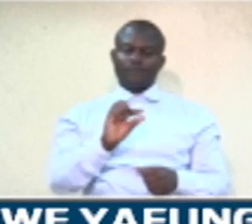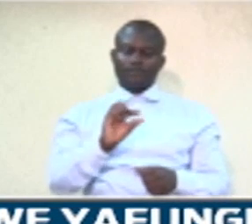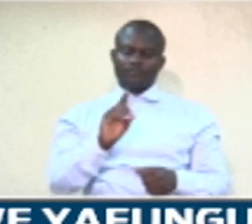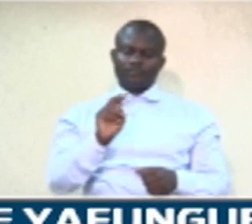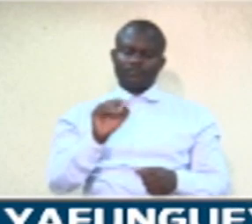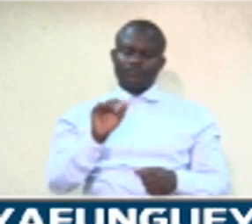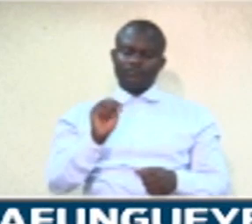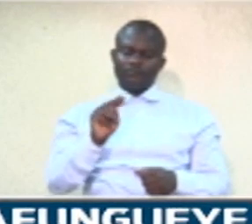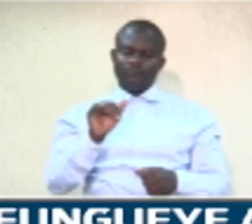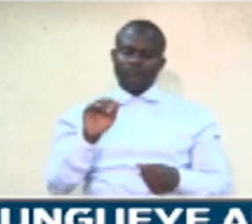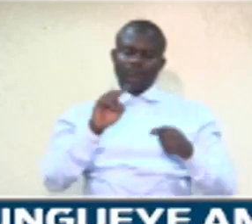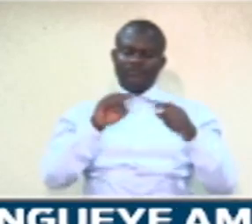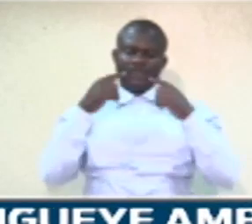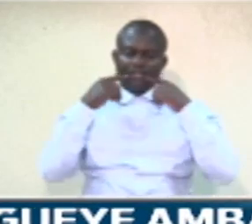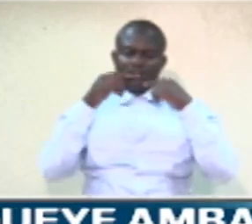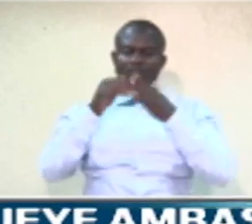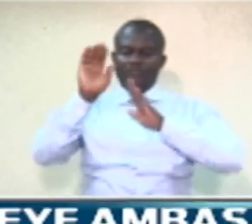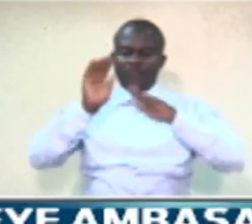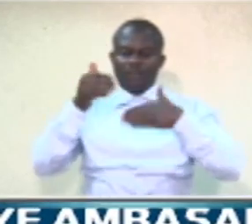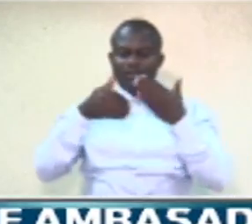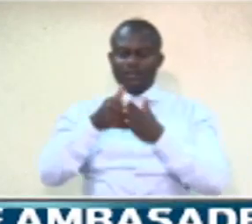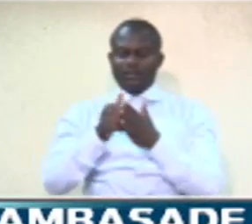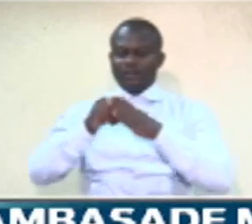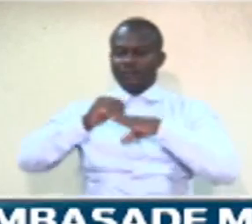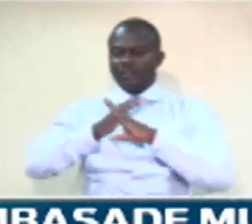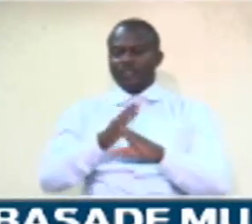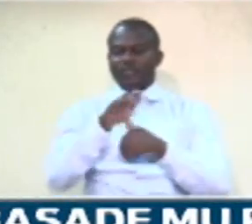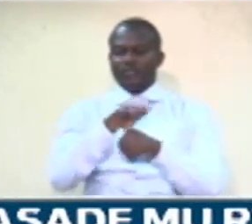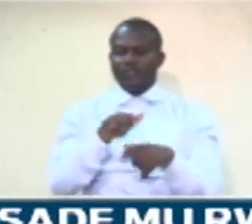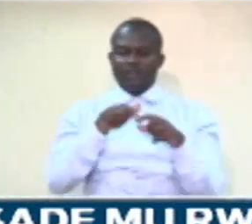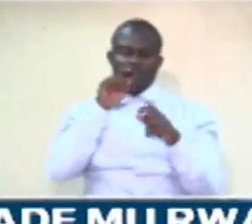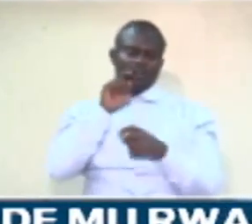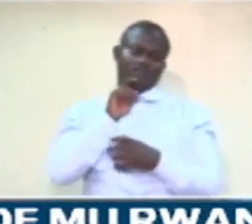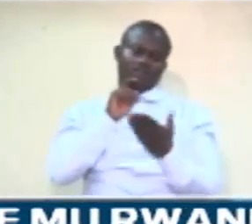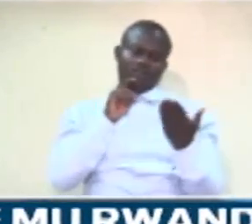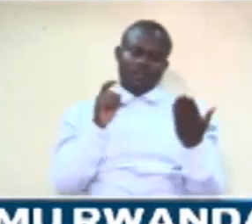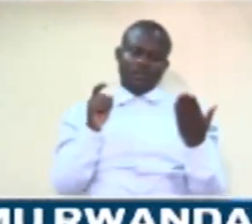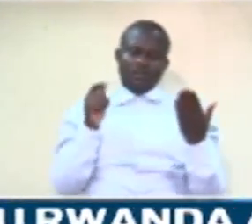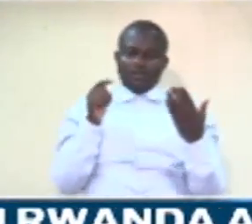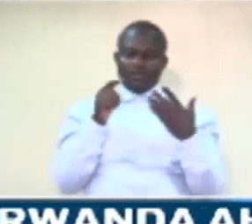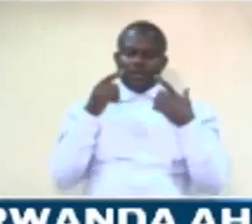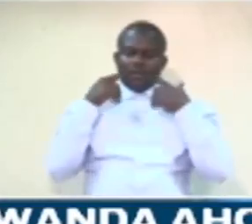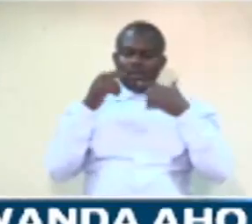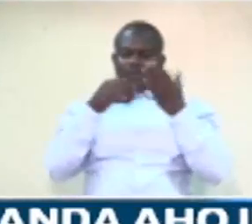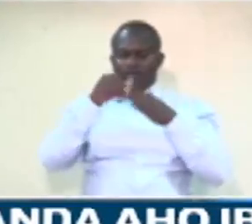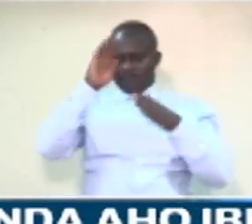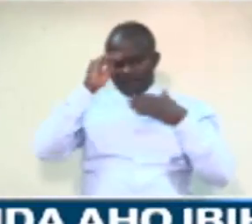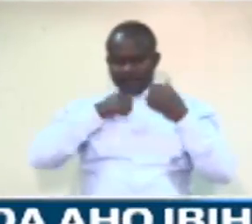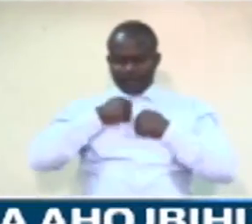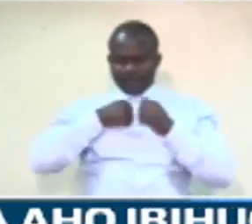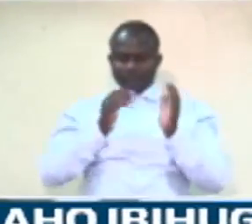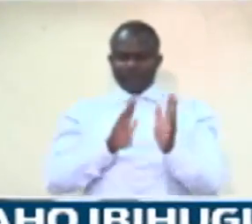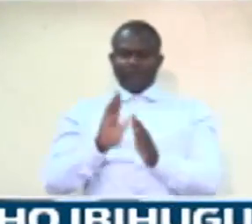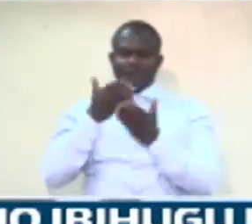Munyuza ashima uruhare rw'itangazamakuru mu rugamba rwo kurwanya ihohoterwa rishingiye ku gitsina. Yavuze ko kuba polisi y'u Rwanda